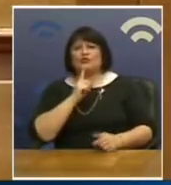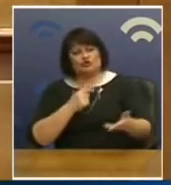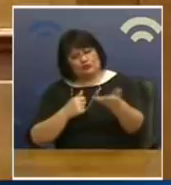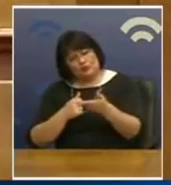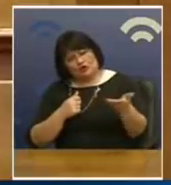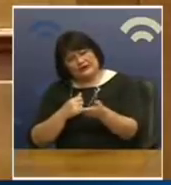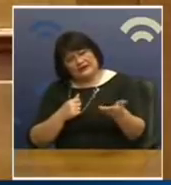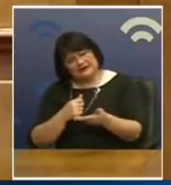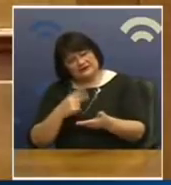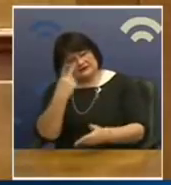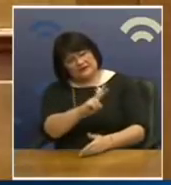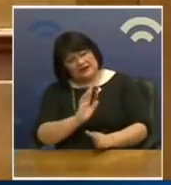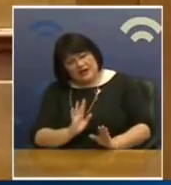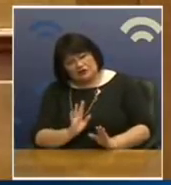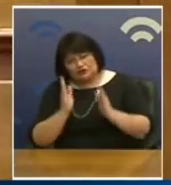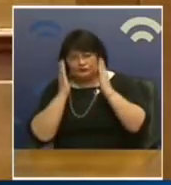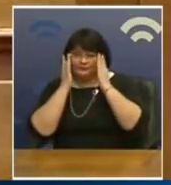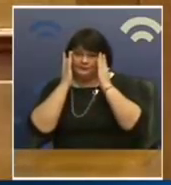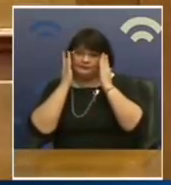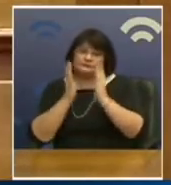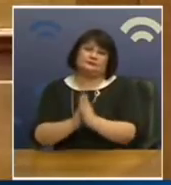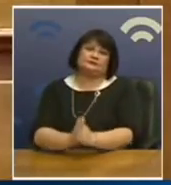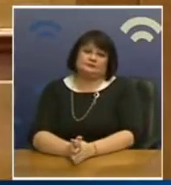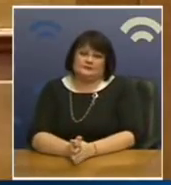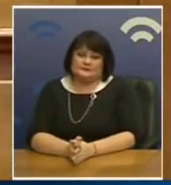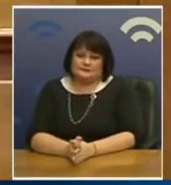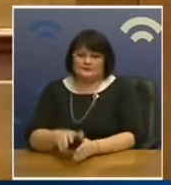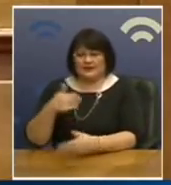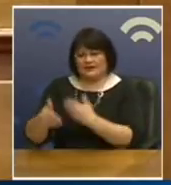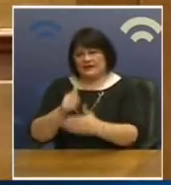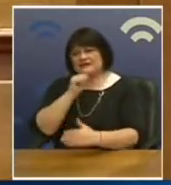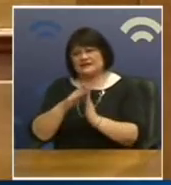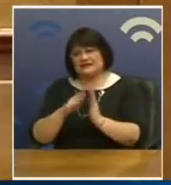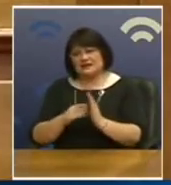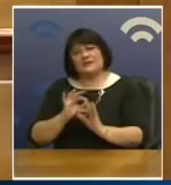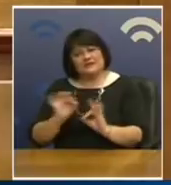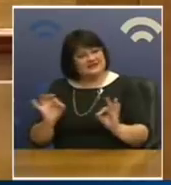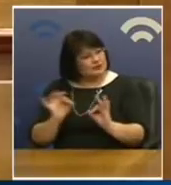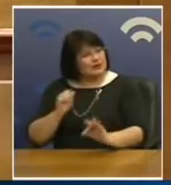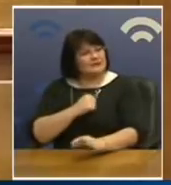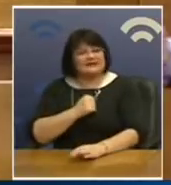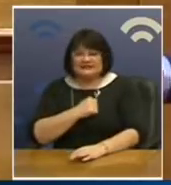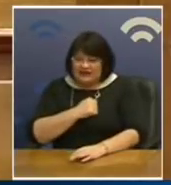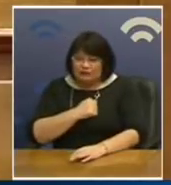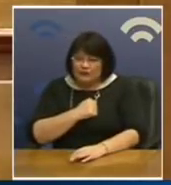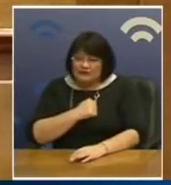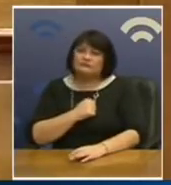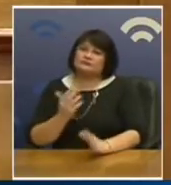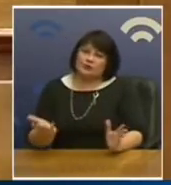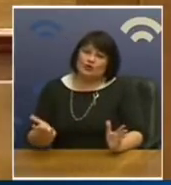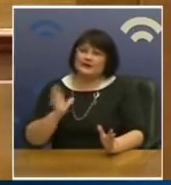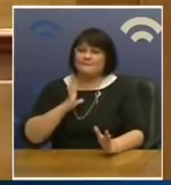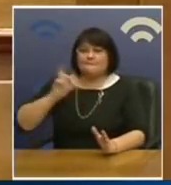η παράταξή σας κατά την συνταγματική αναθεώρηση. Εμείς είμαστε βέβαιοι ότι οι